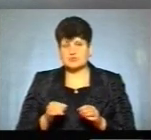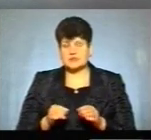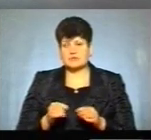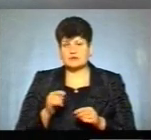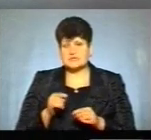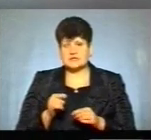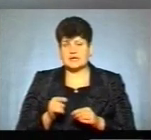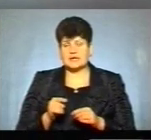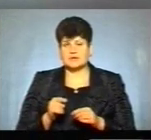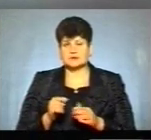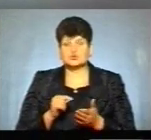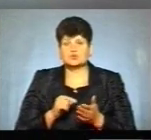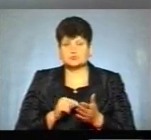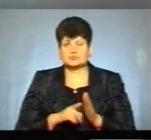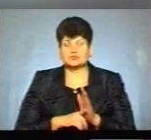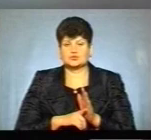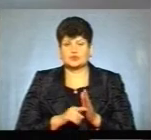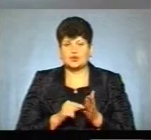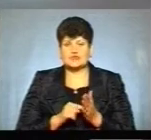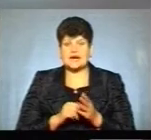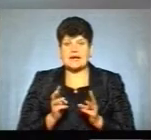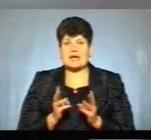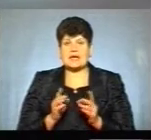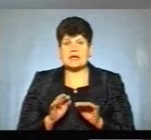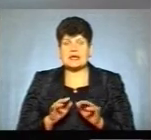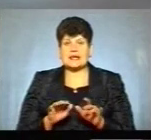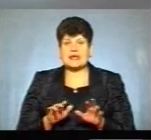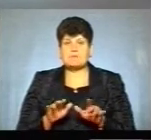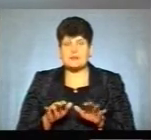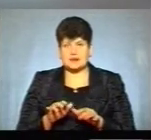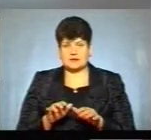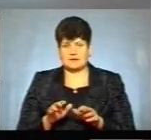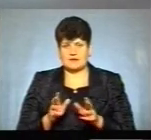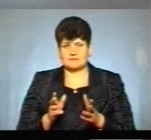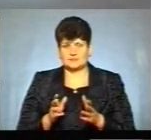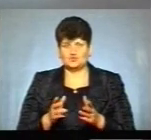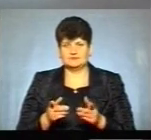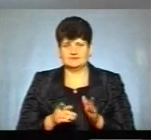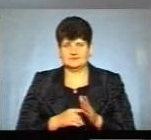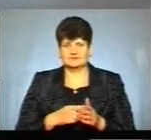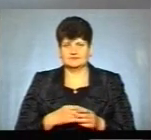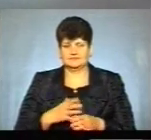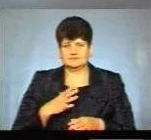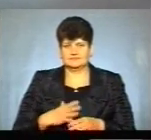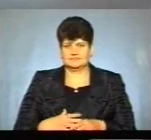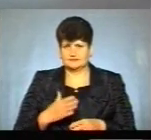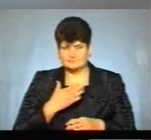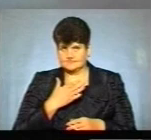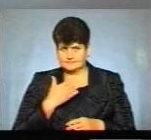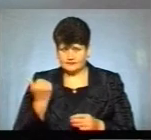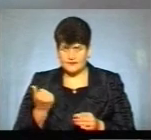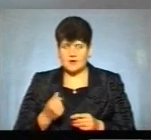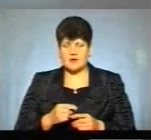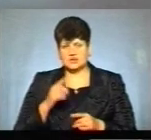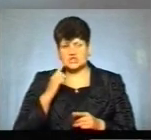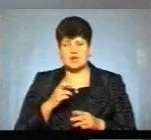точка кипіння в людей, які чули, знають про використання медичного канабісу, а їм держава